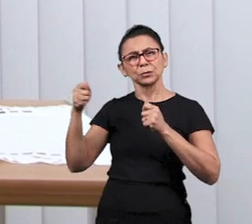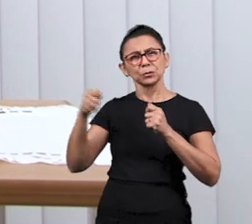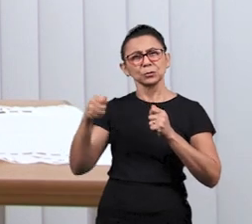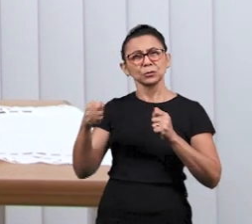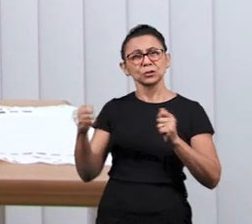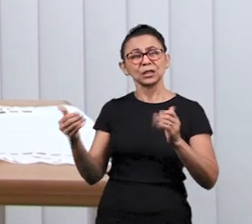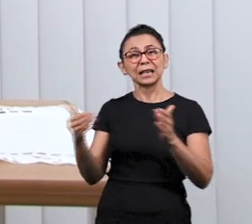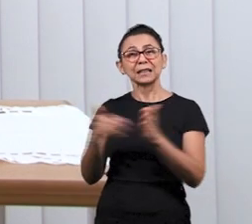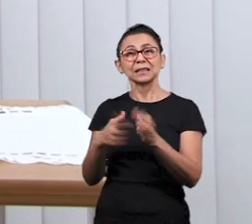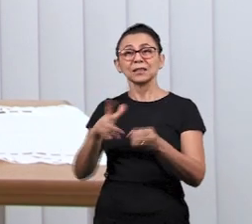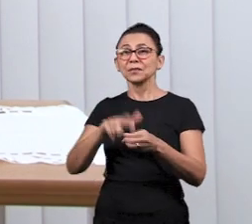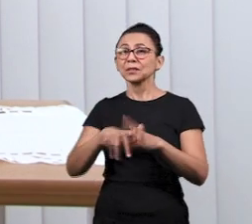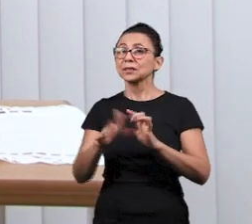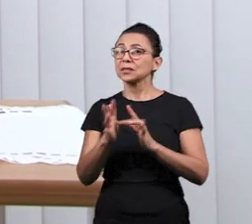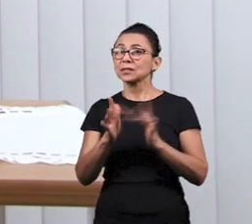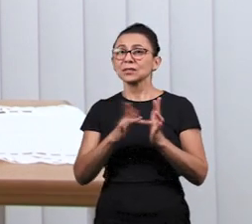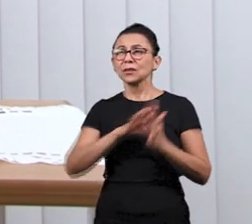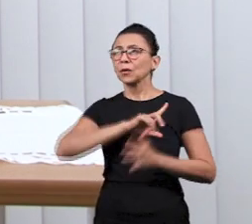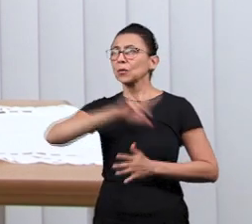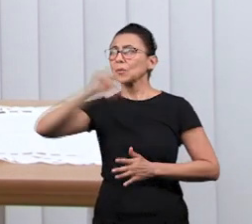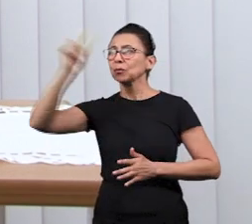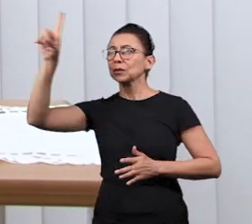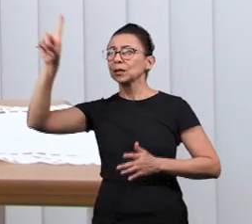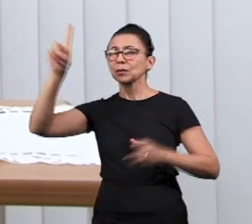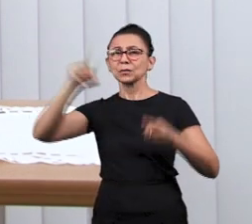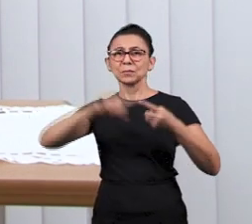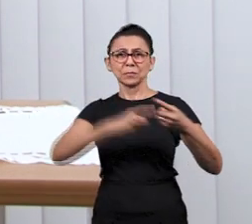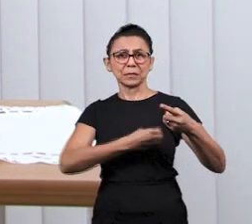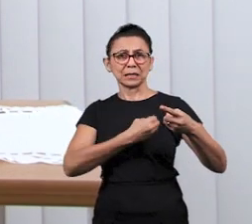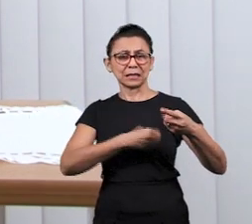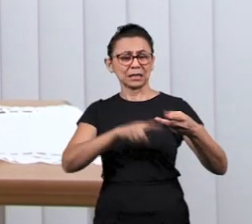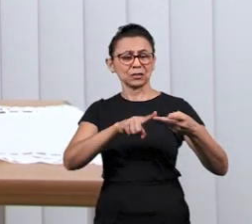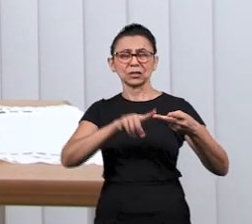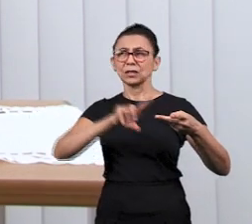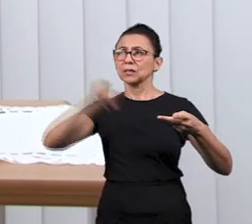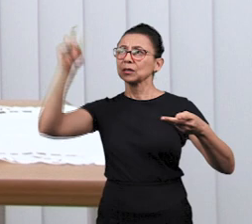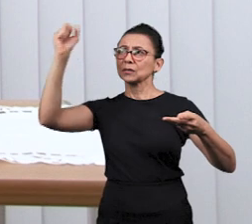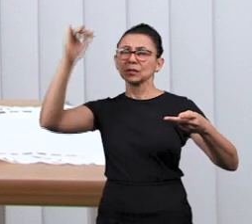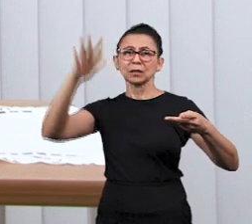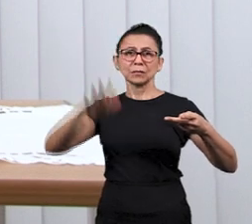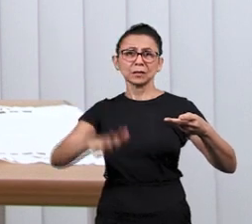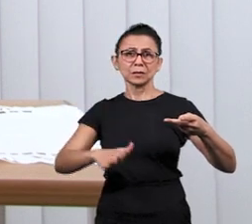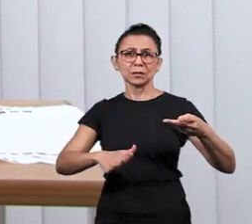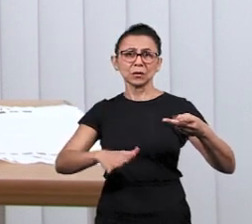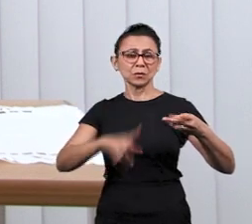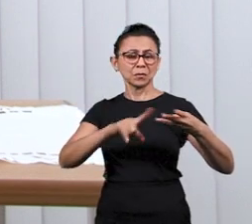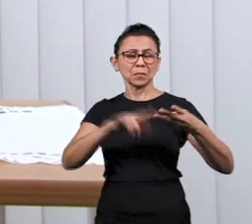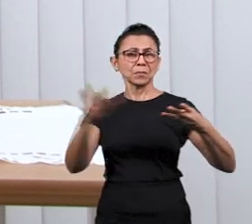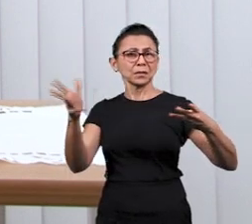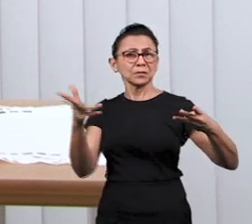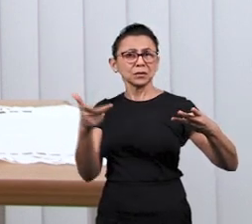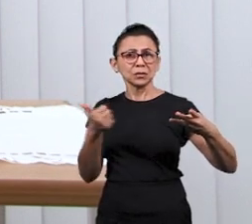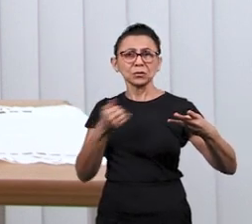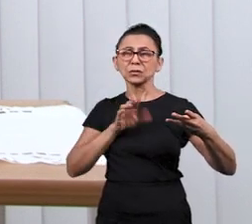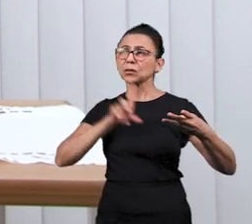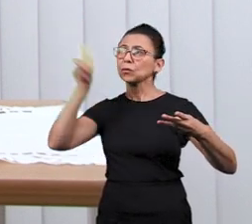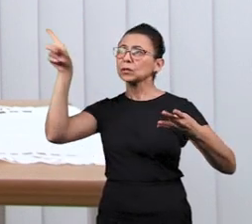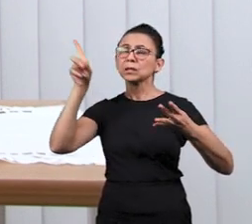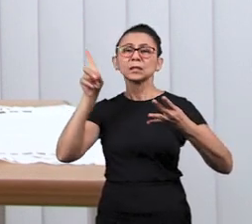день до скончания века. Бог присутствующий, Бог благословляющий, Бог чудный,